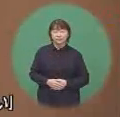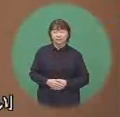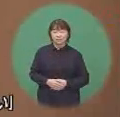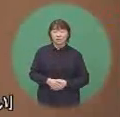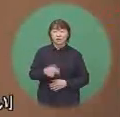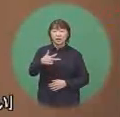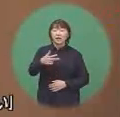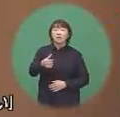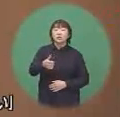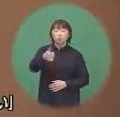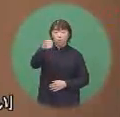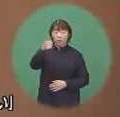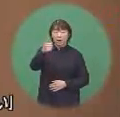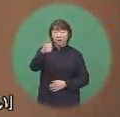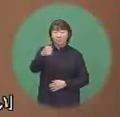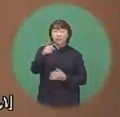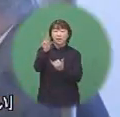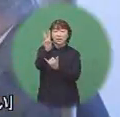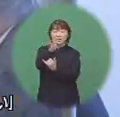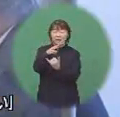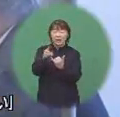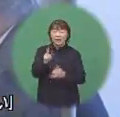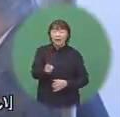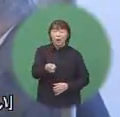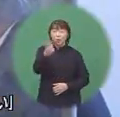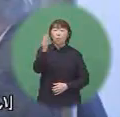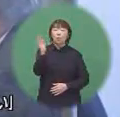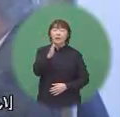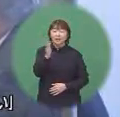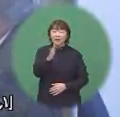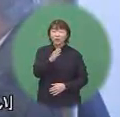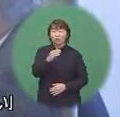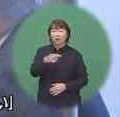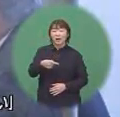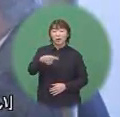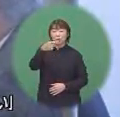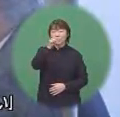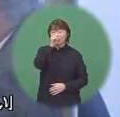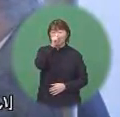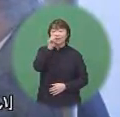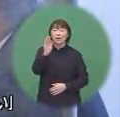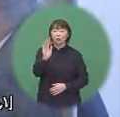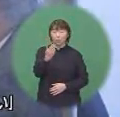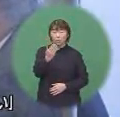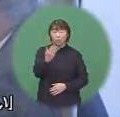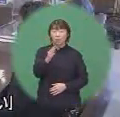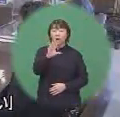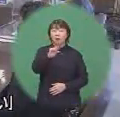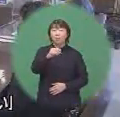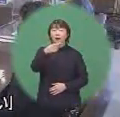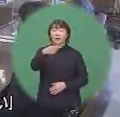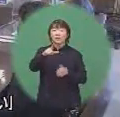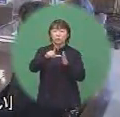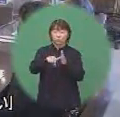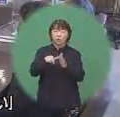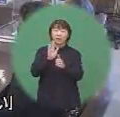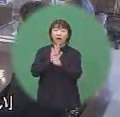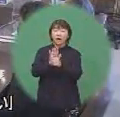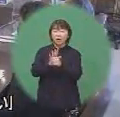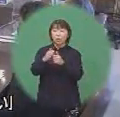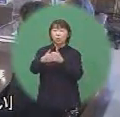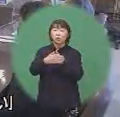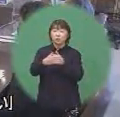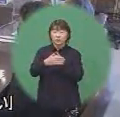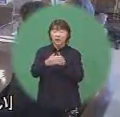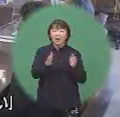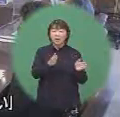品川市長は、災害が起こらないことが何よりだが、万一の時には協力して十分に備